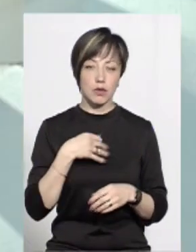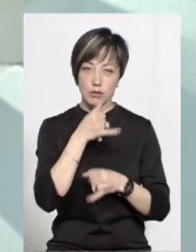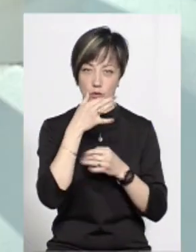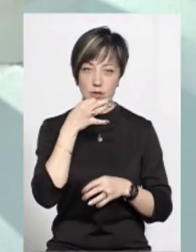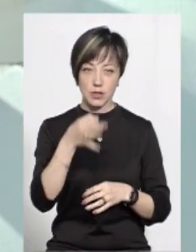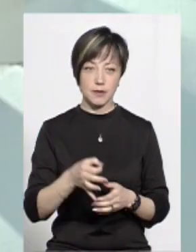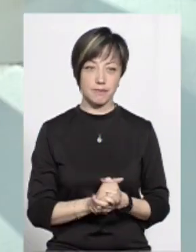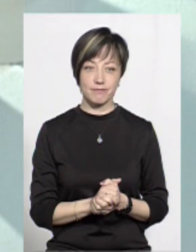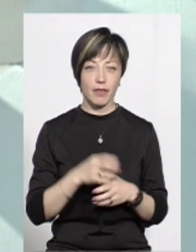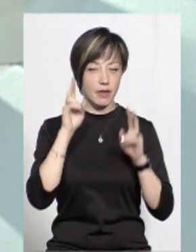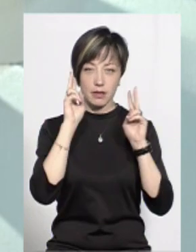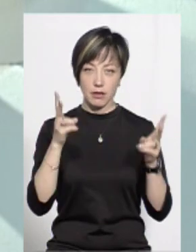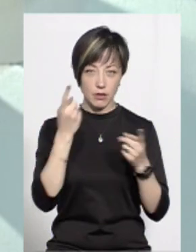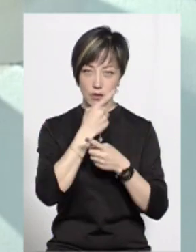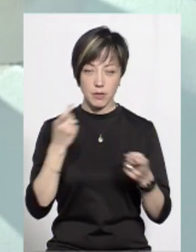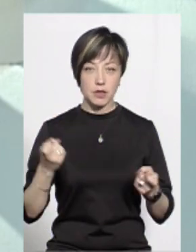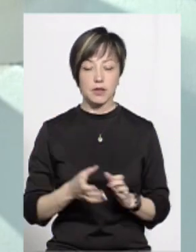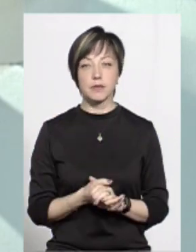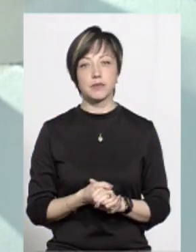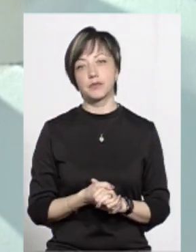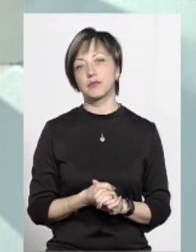я вам не можу сказати, я не володію інформацією.